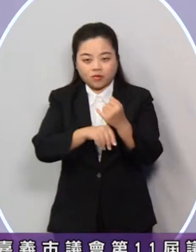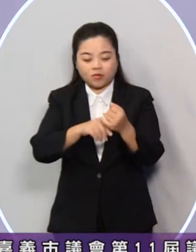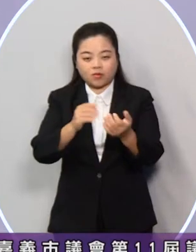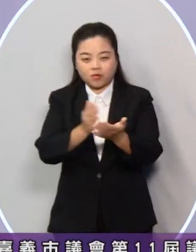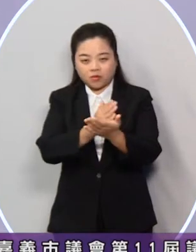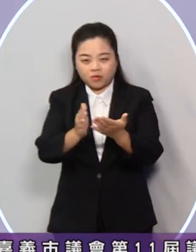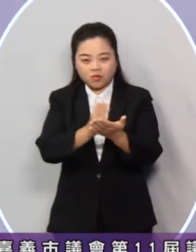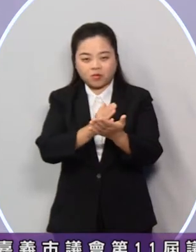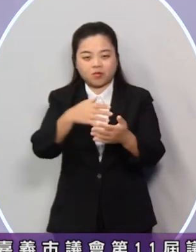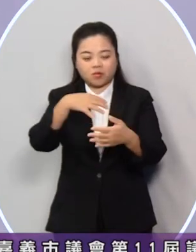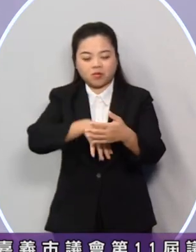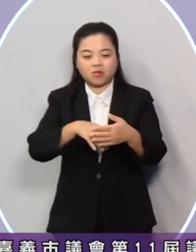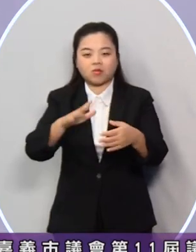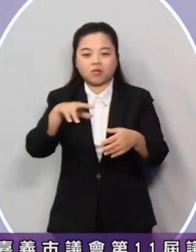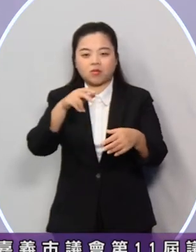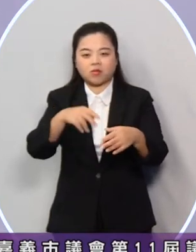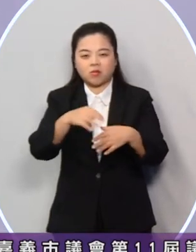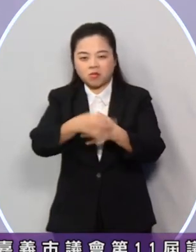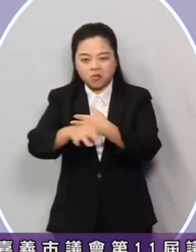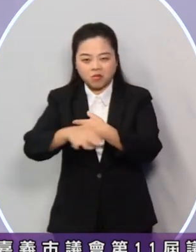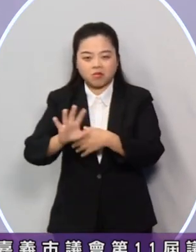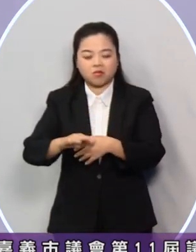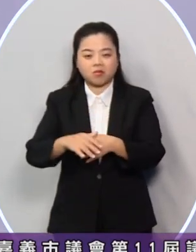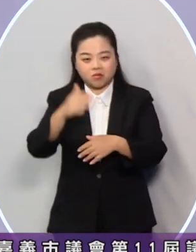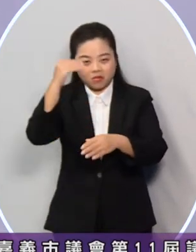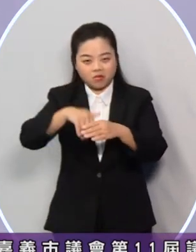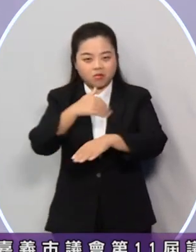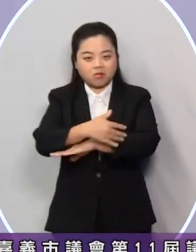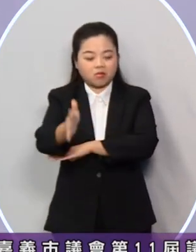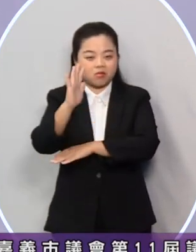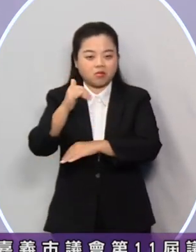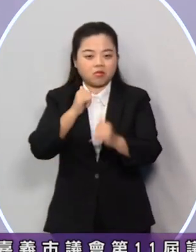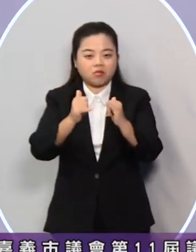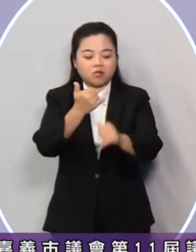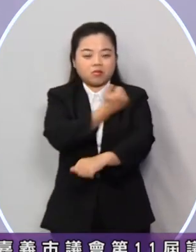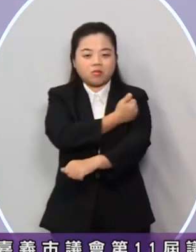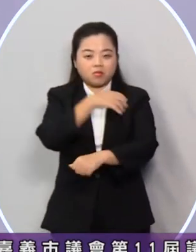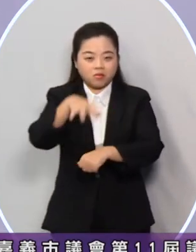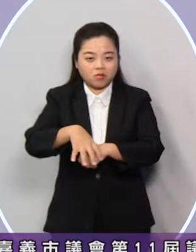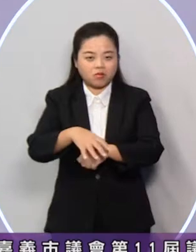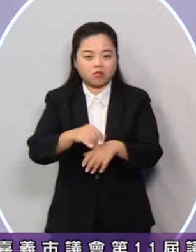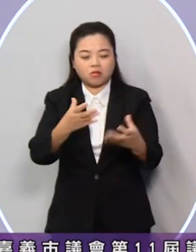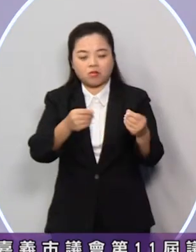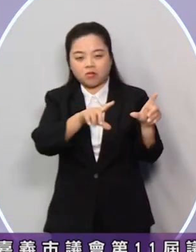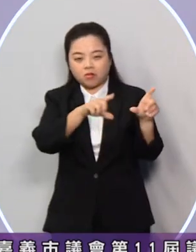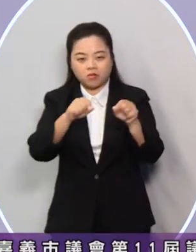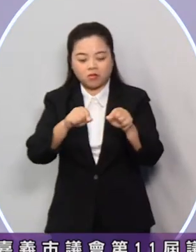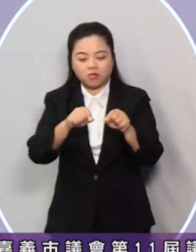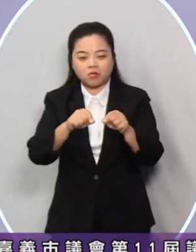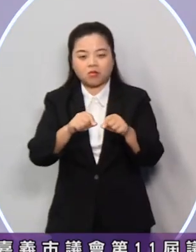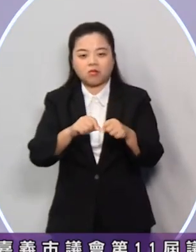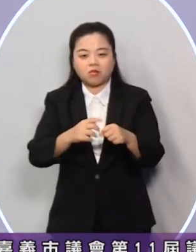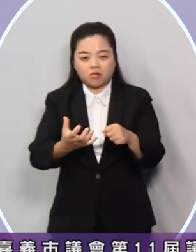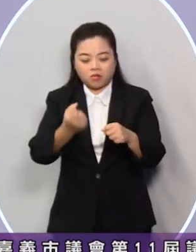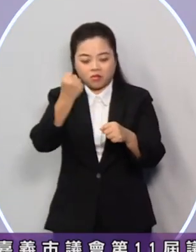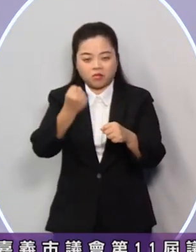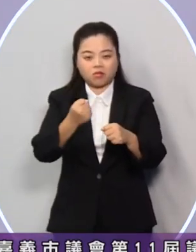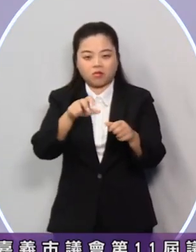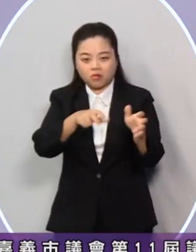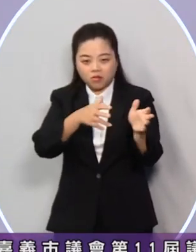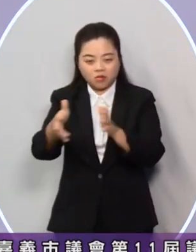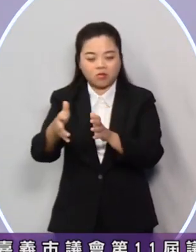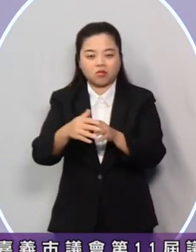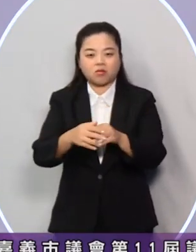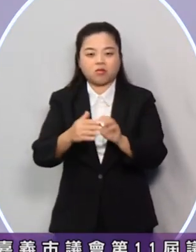序有瑕疵，南投县政府社劳处第一时间呢没有依照职权积极妥善处理，防